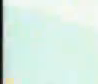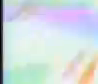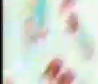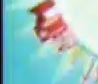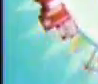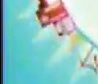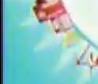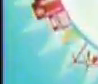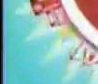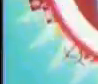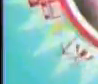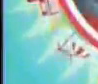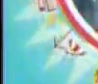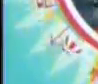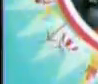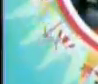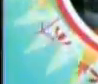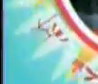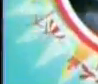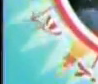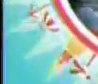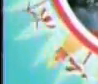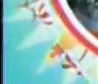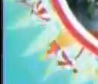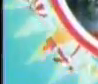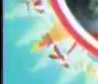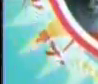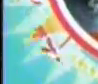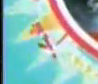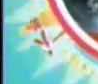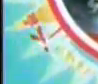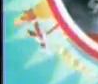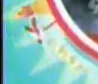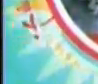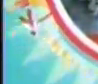Now back to T3, dito sa TV5.